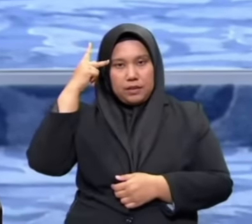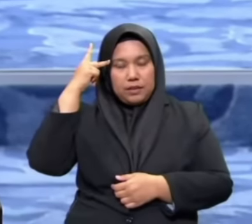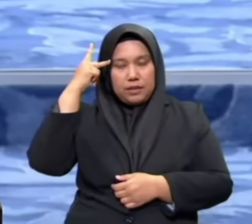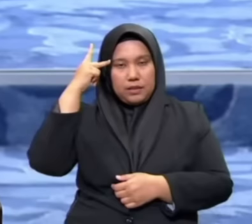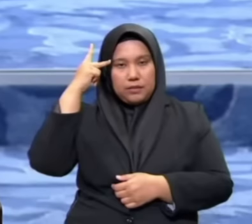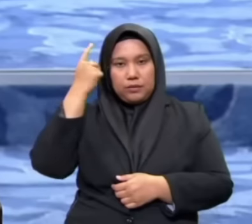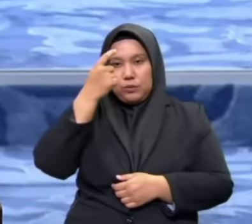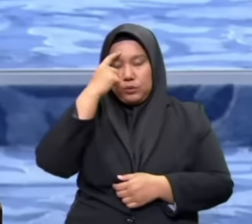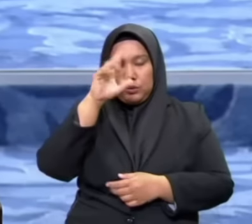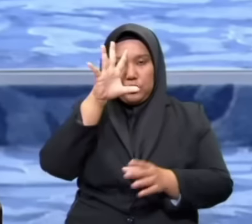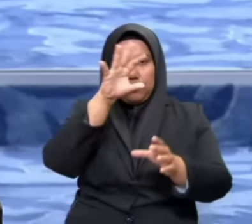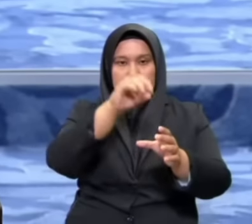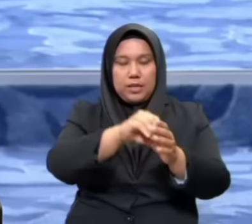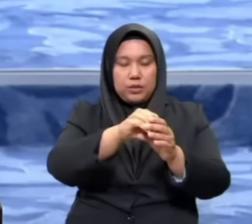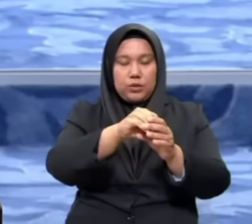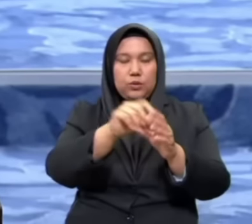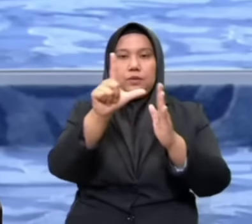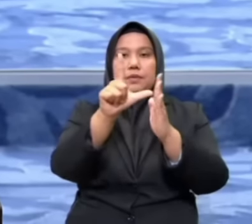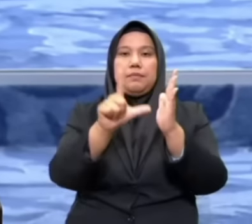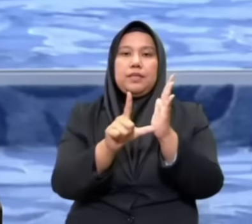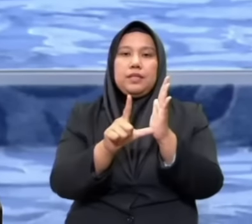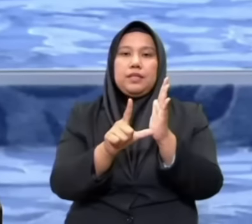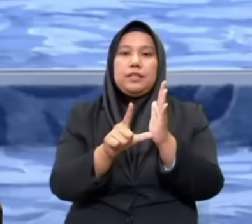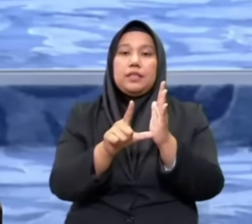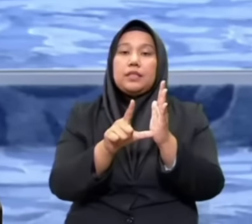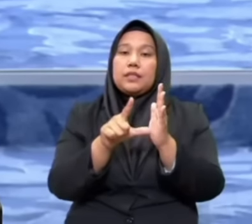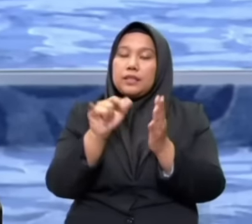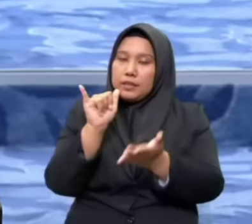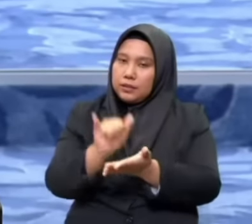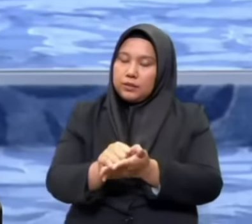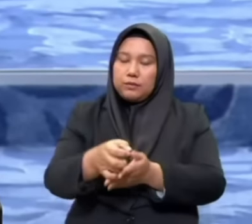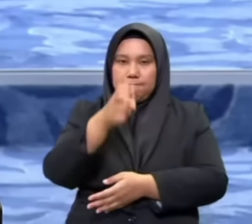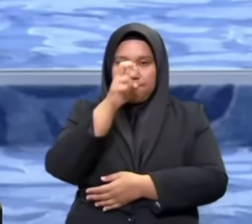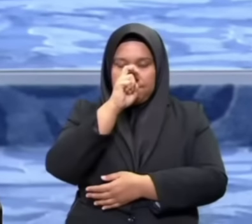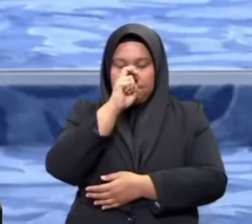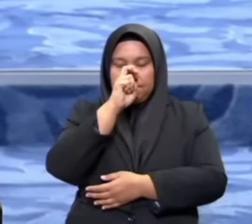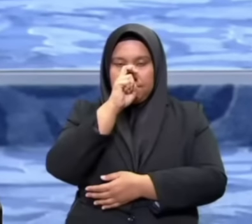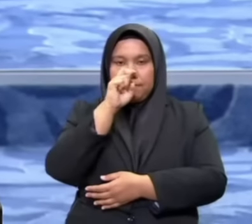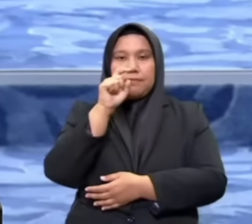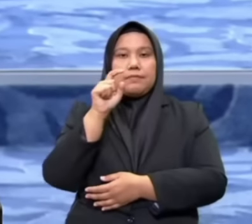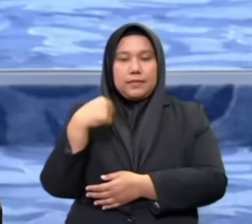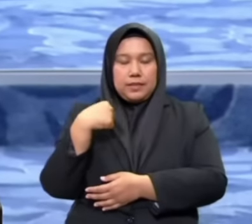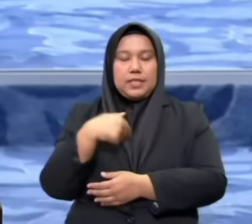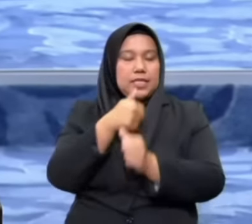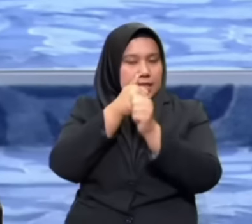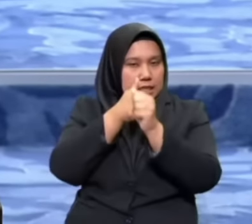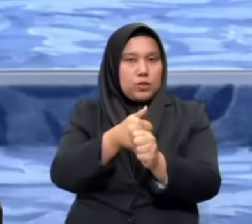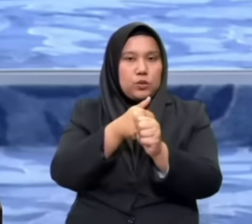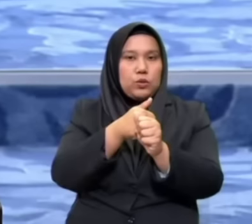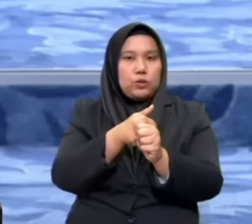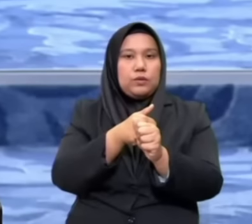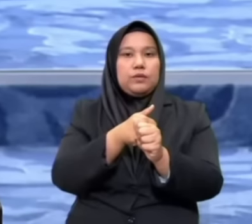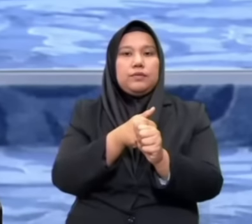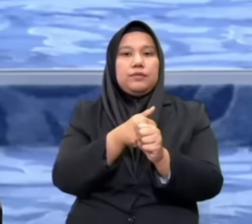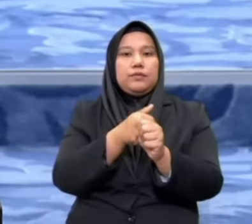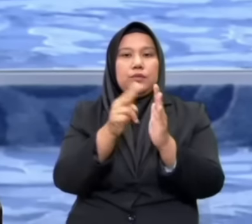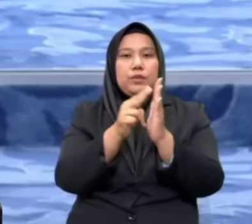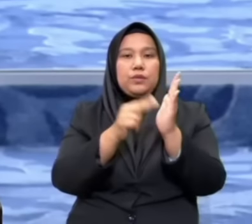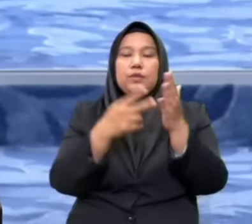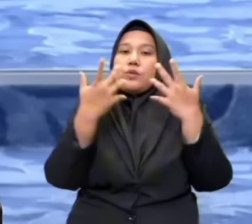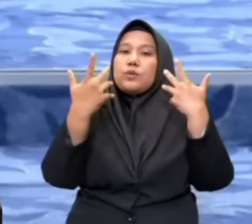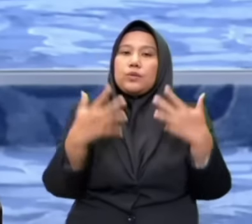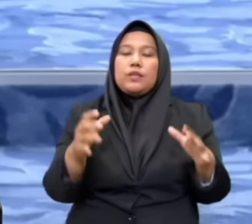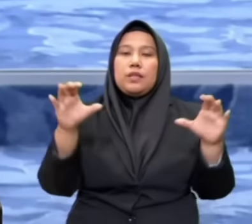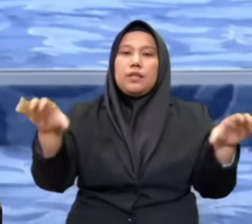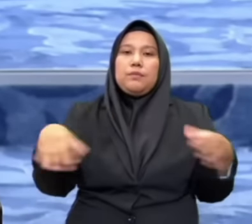dalam ahli lembaga. Itu memang tegas dan kita mendukung prinsip ditekankan oleh Bank Negara Malaysia.